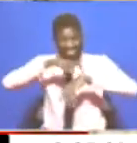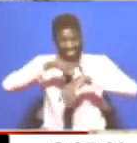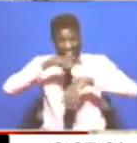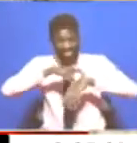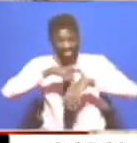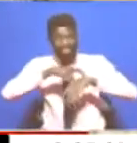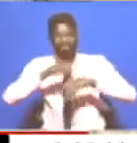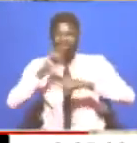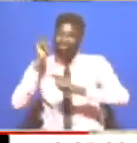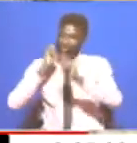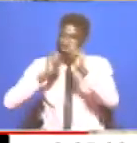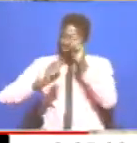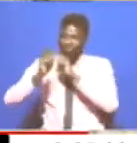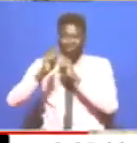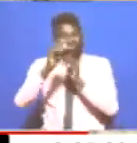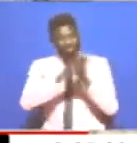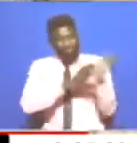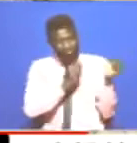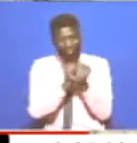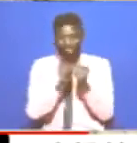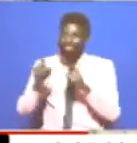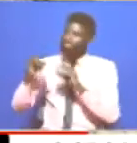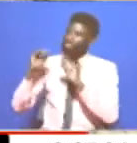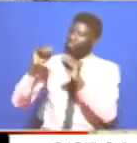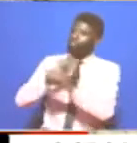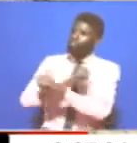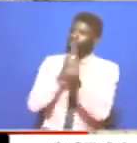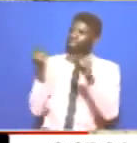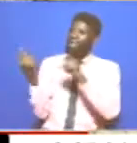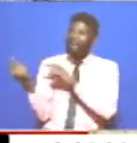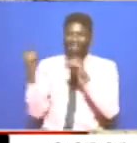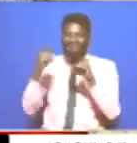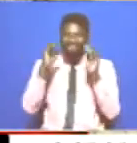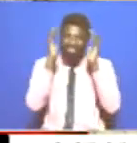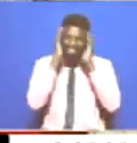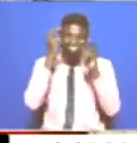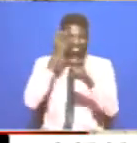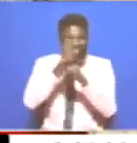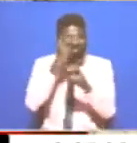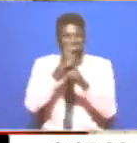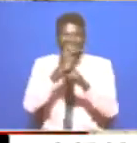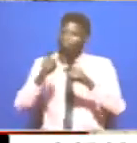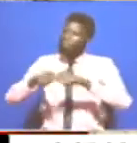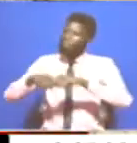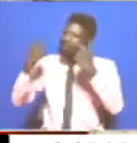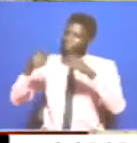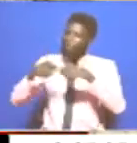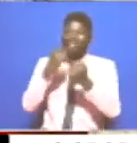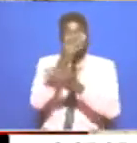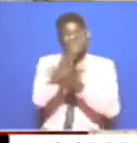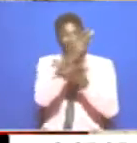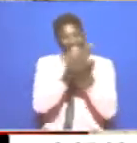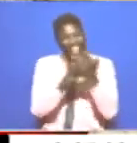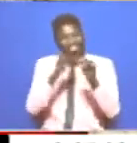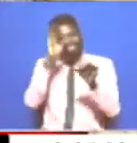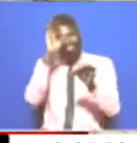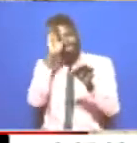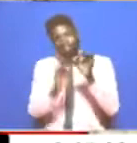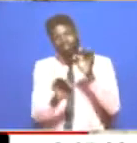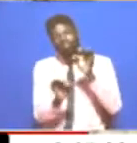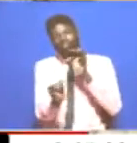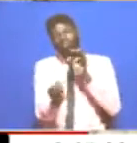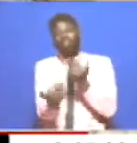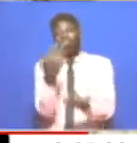kama hiyo elimu ilitoka wapi? Waliingia huko wakatoa vichwa, wakavivunja, vingine wakachoma ili watu waache kwenda